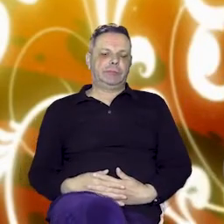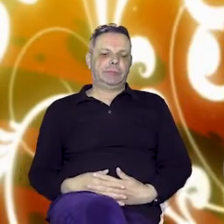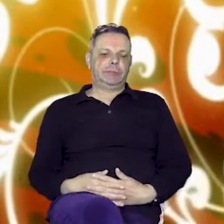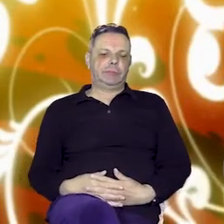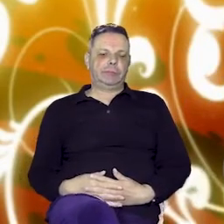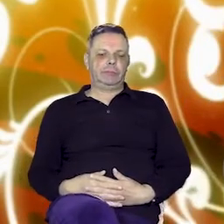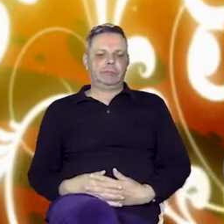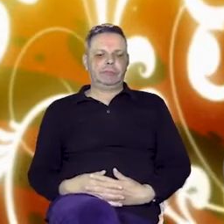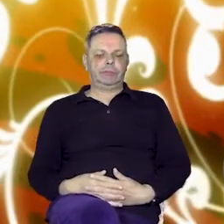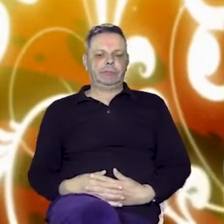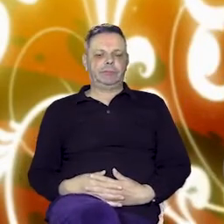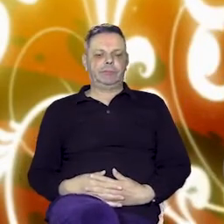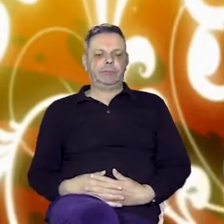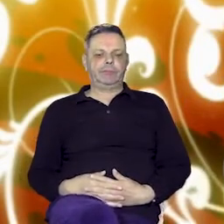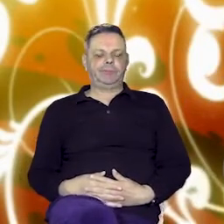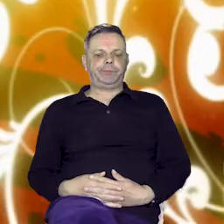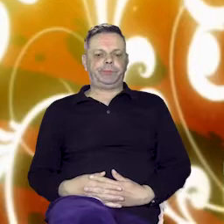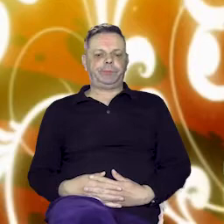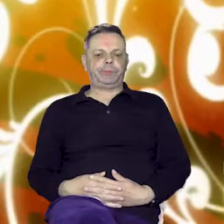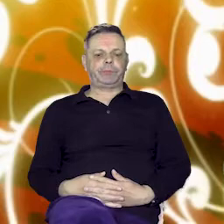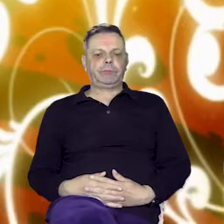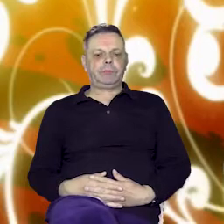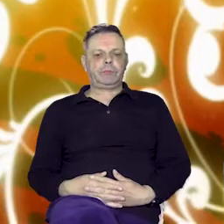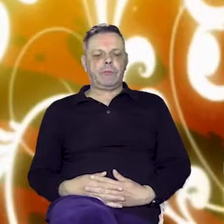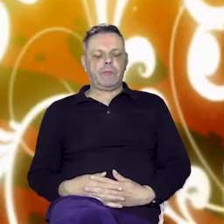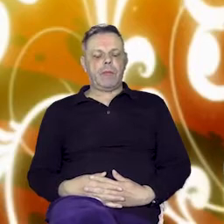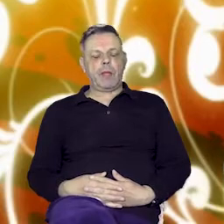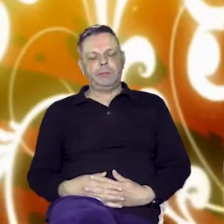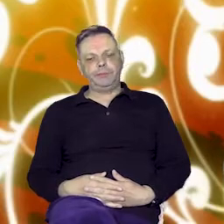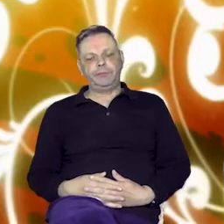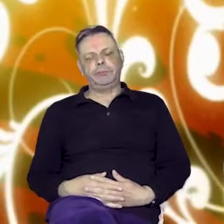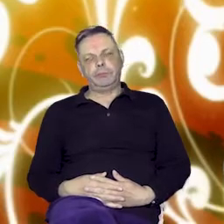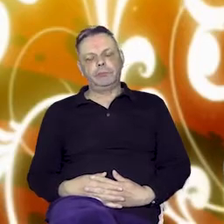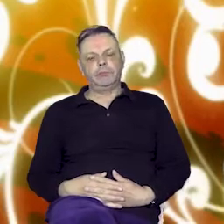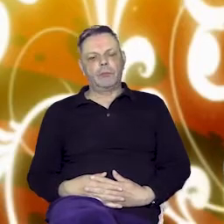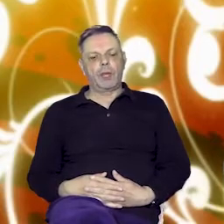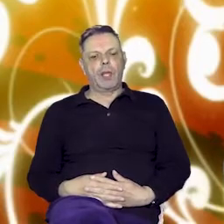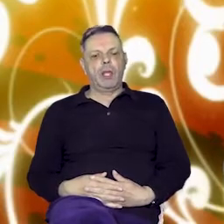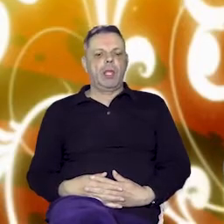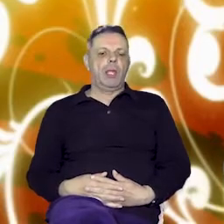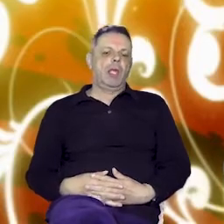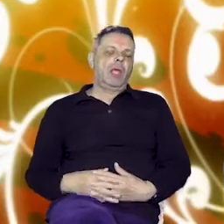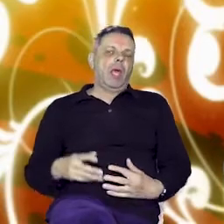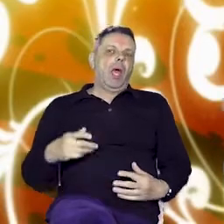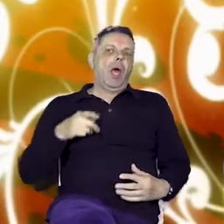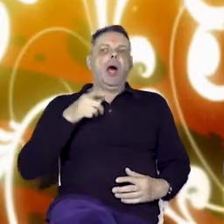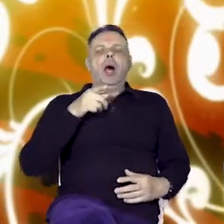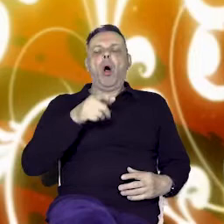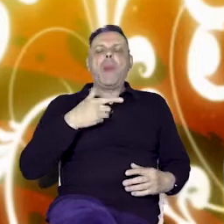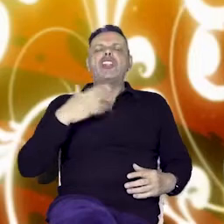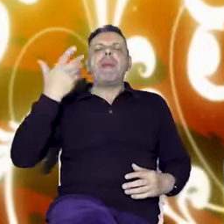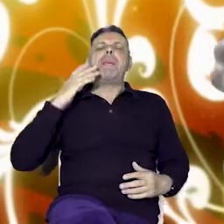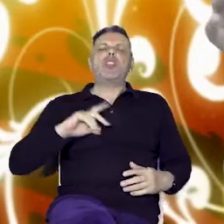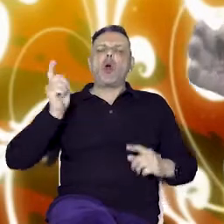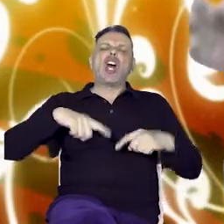Nikoline Bažić-Jukiće pozvati, ali ćemo je sad preskočiti. Biće mi poslije konferencije da mi komentira uopće tu konferenciju.